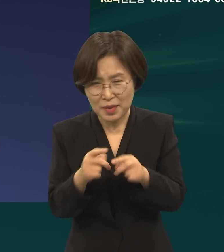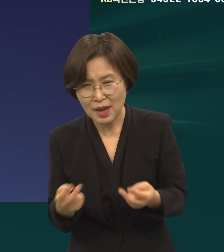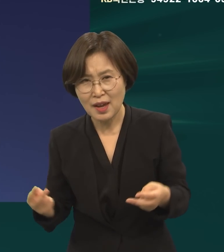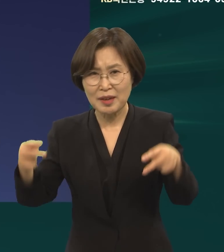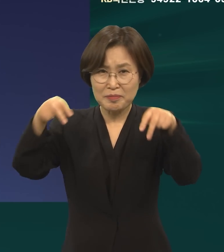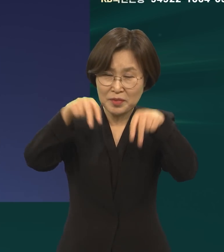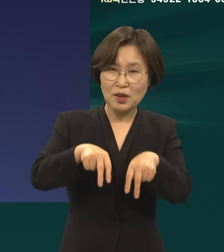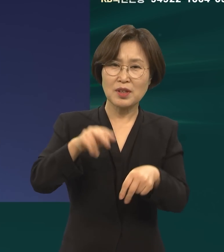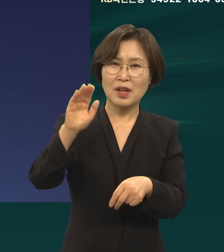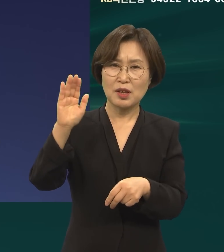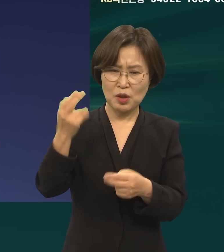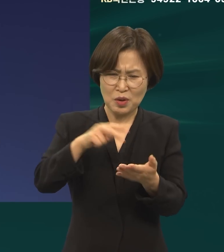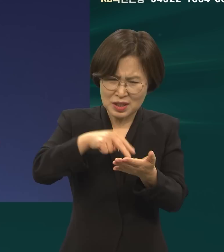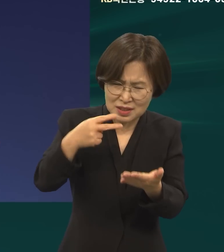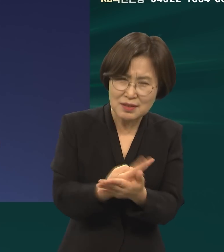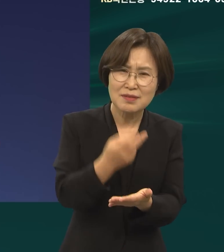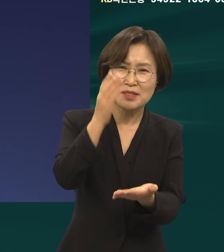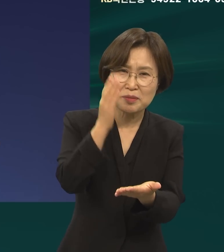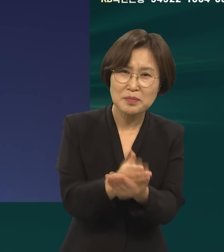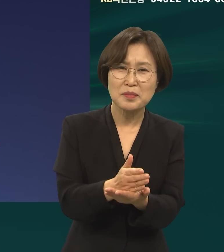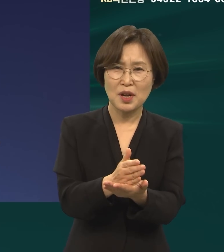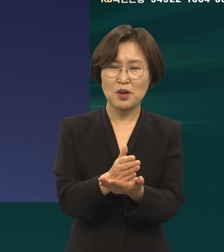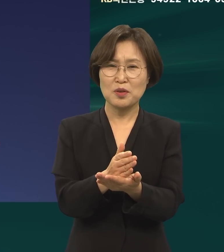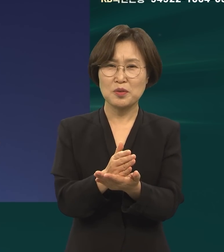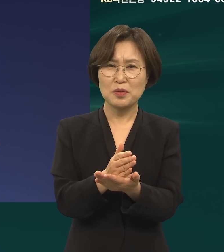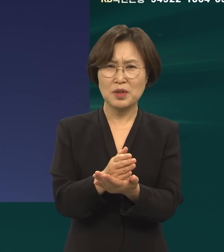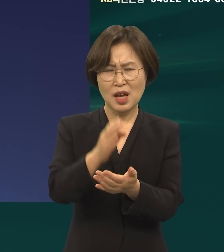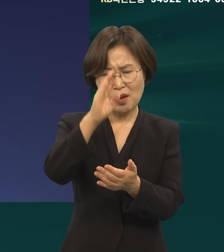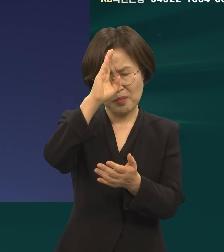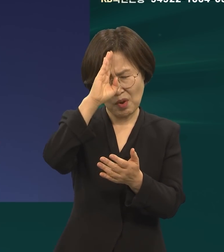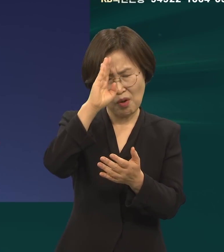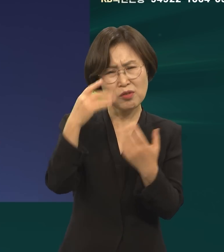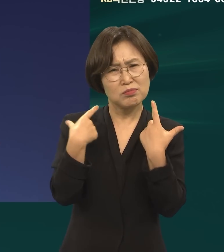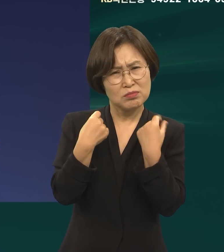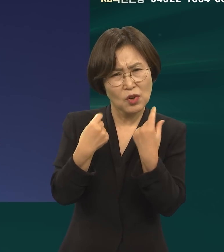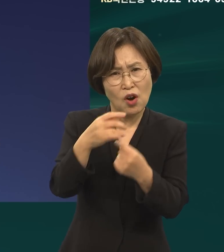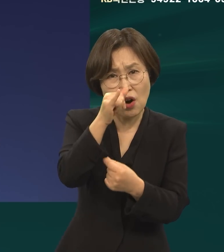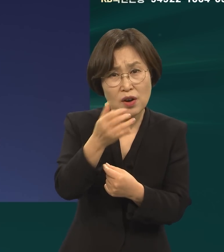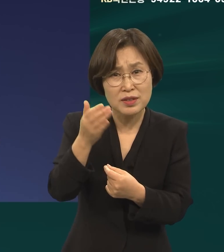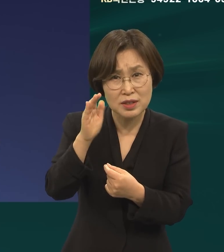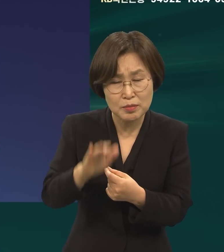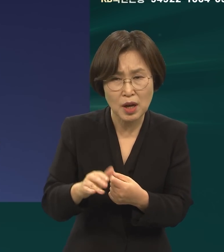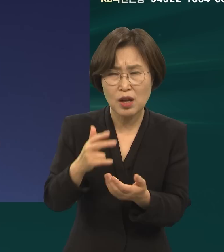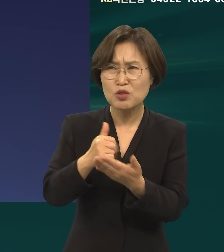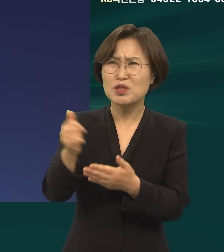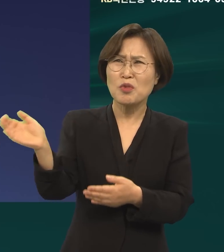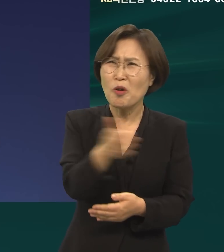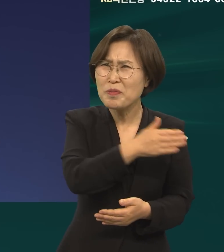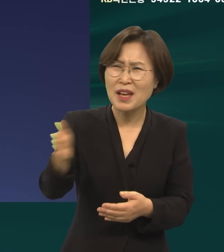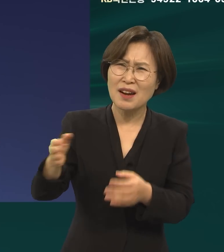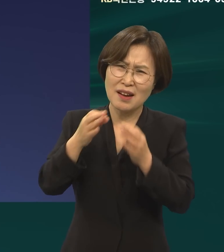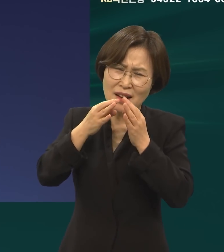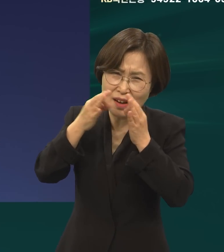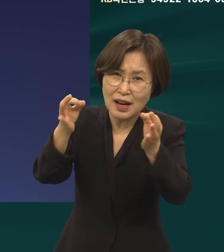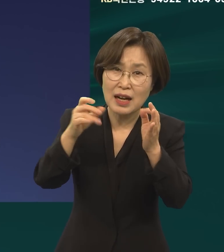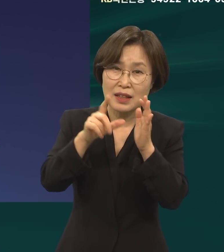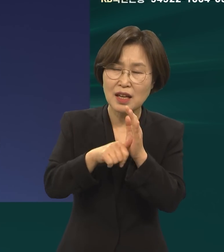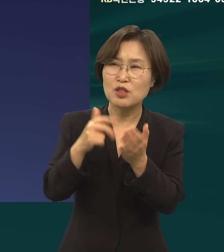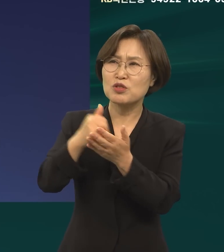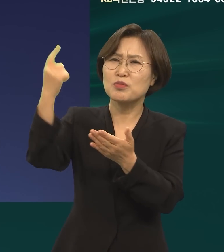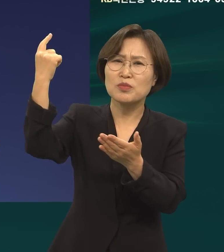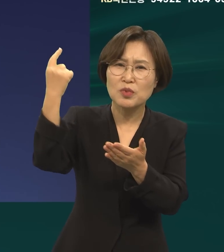바랍니다. 쓰러지지 말길 바랍니다. 내 병이 낫지 않아도 주님이 없다고 소리치며 하소하는 그 자리에